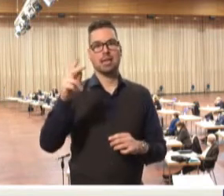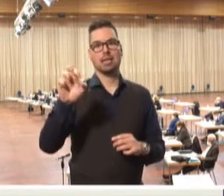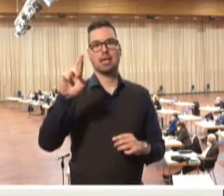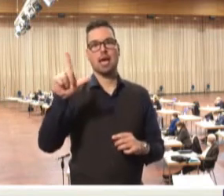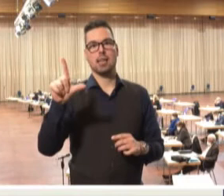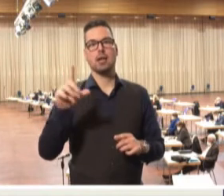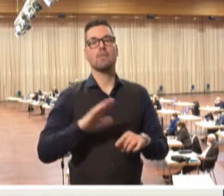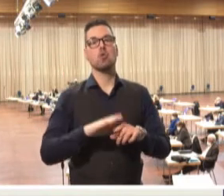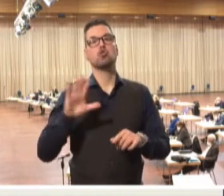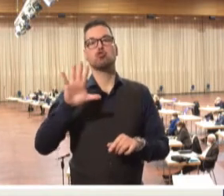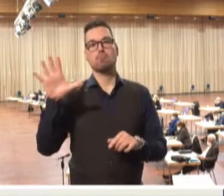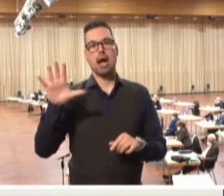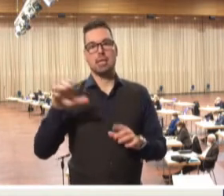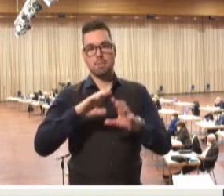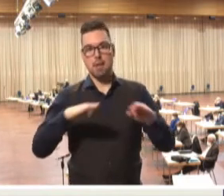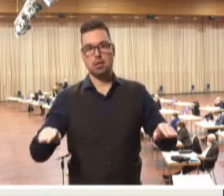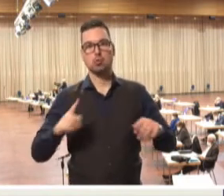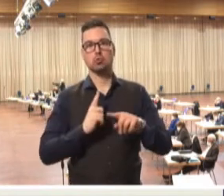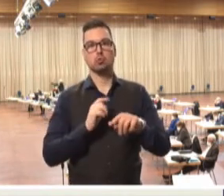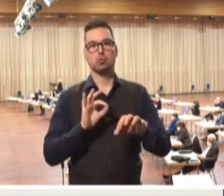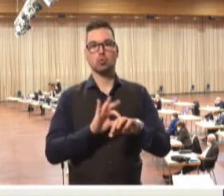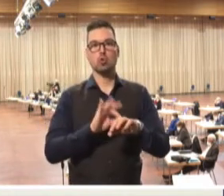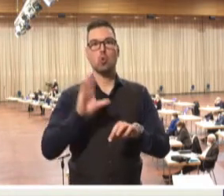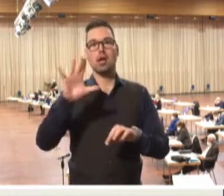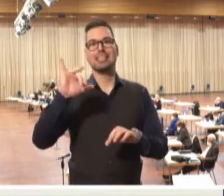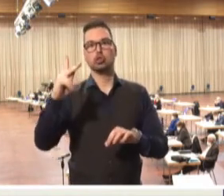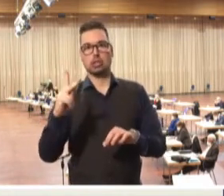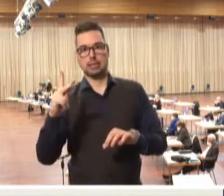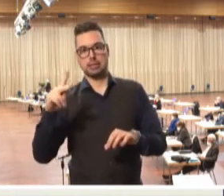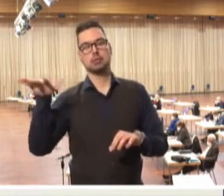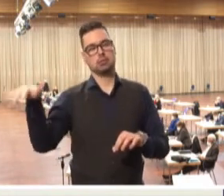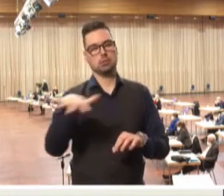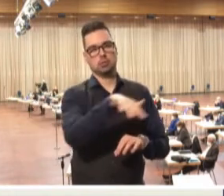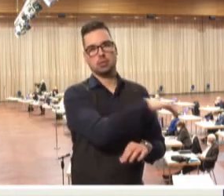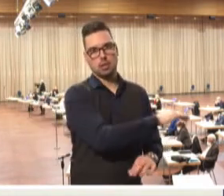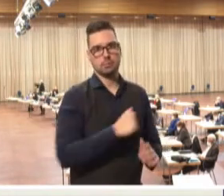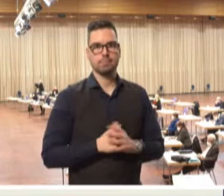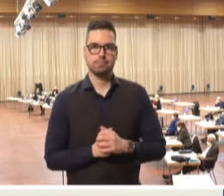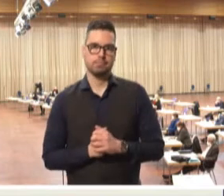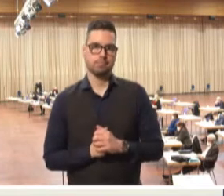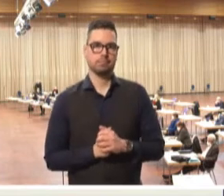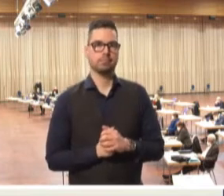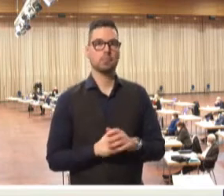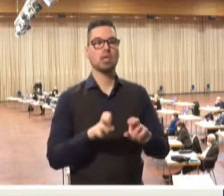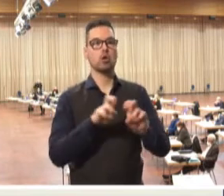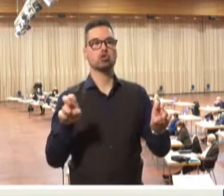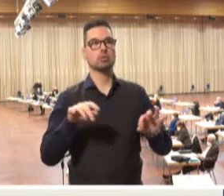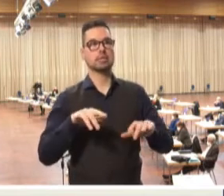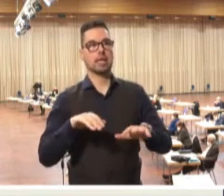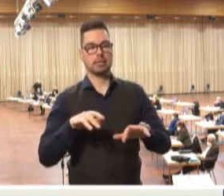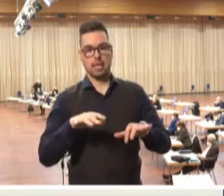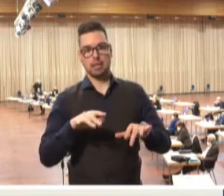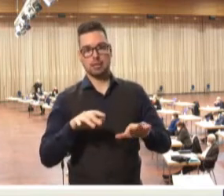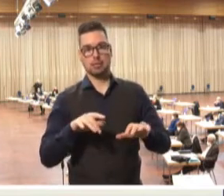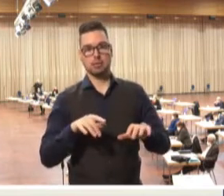Petra Schmalenberger und auch Herrn Professor Dr. Bernhard Schick eingegangen. Der seitens der Ausschusssekretärin